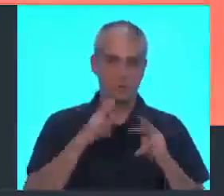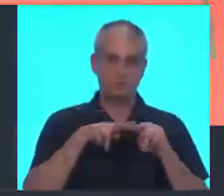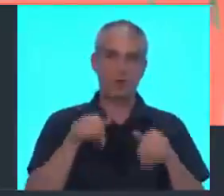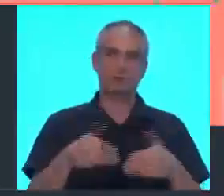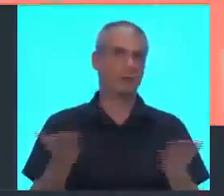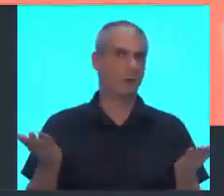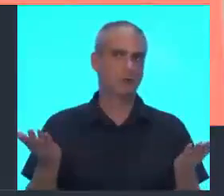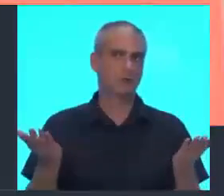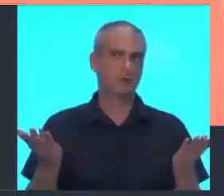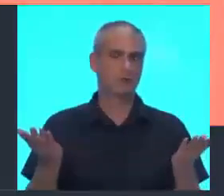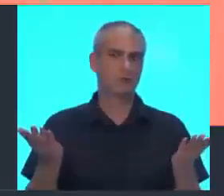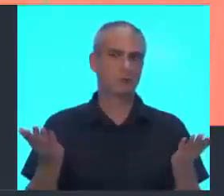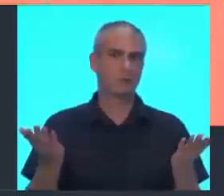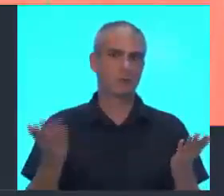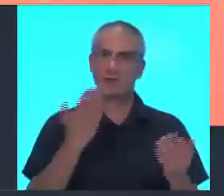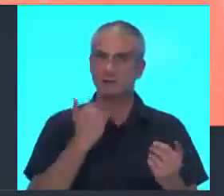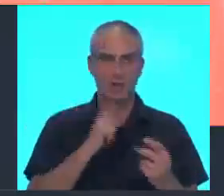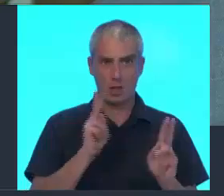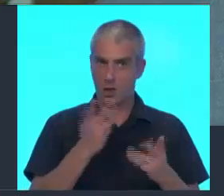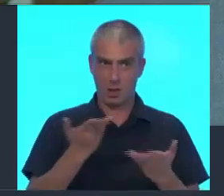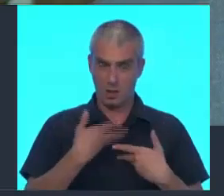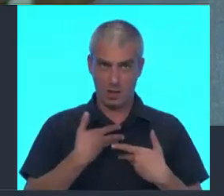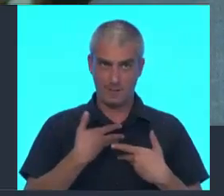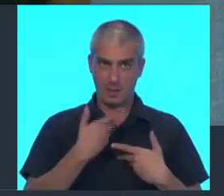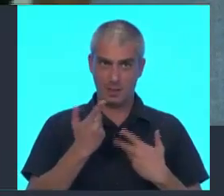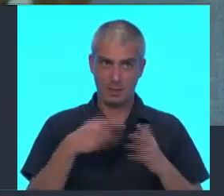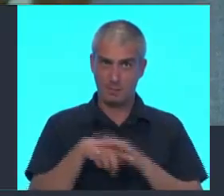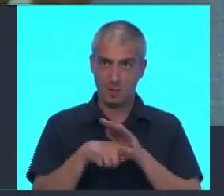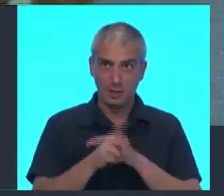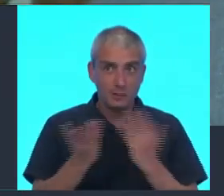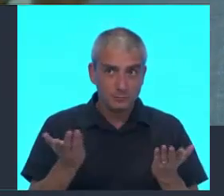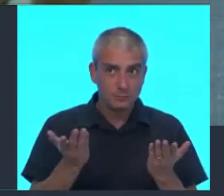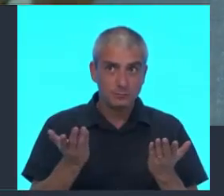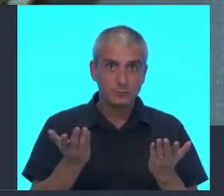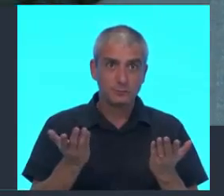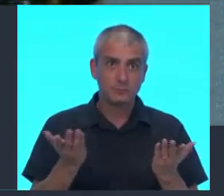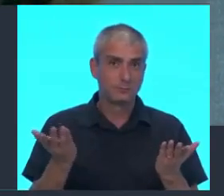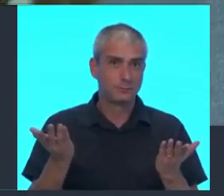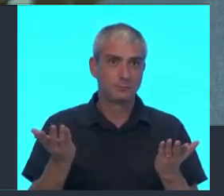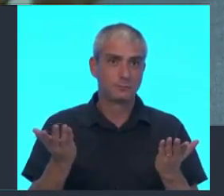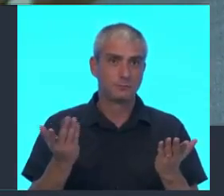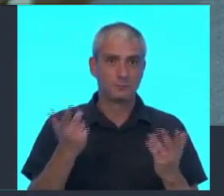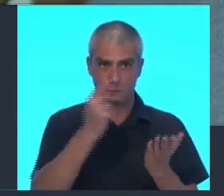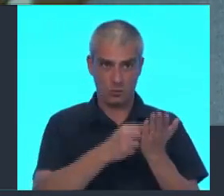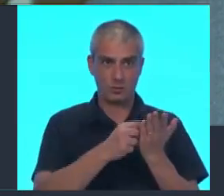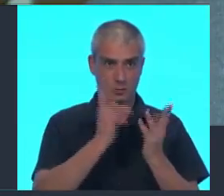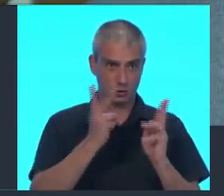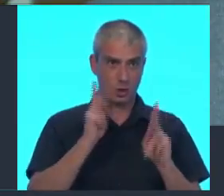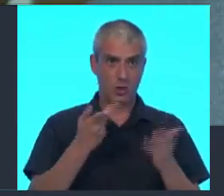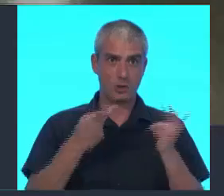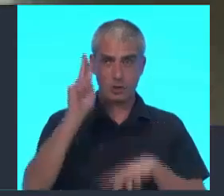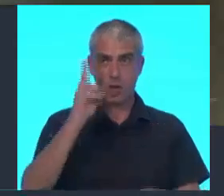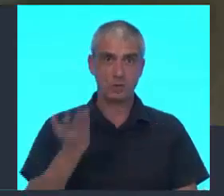not stay? Israel has no capacity to accommodate refugees. Has Uganda better capacity than